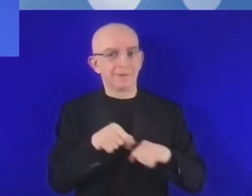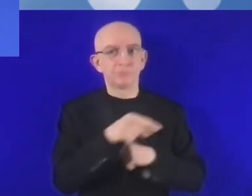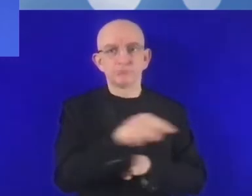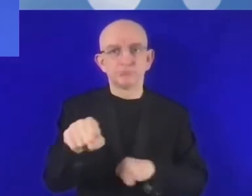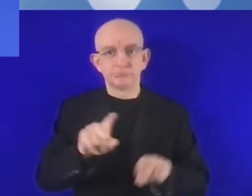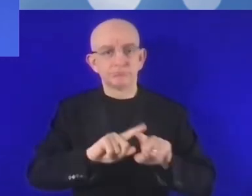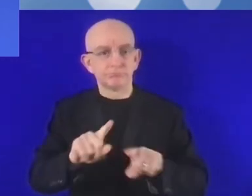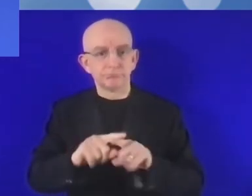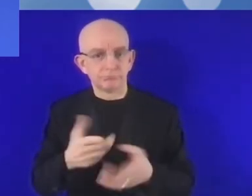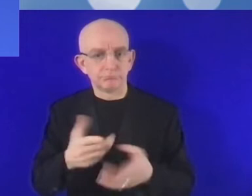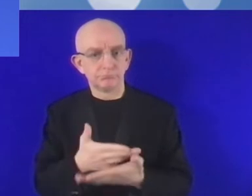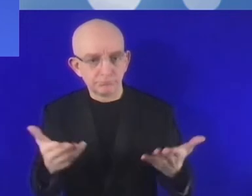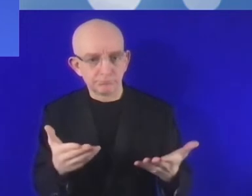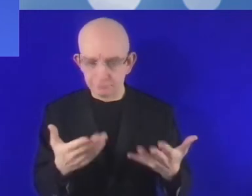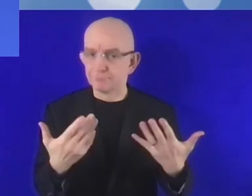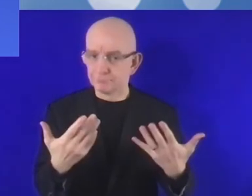غطيتا